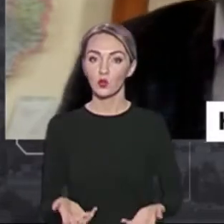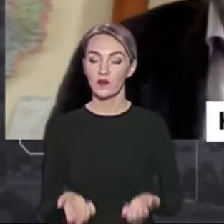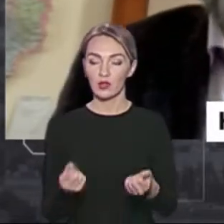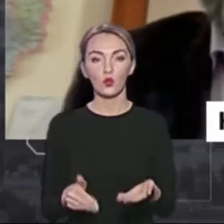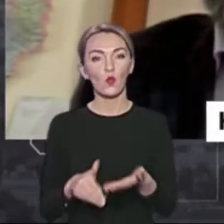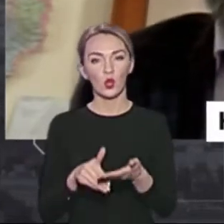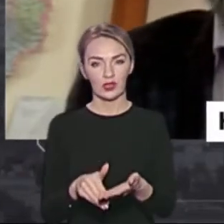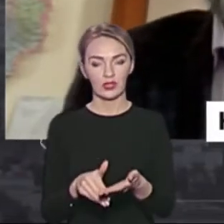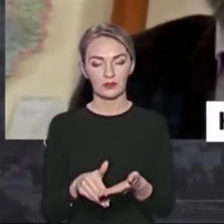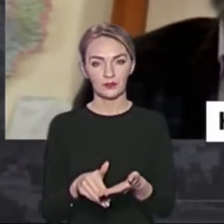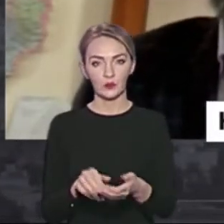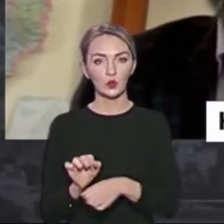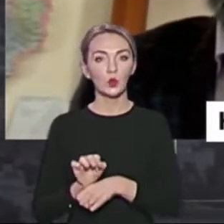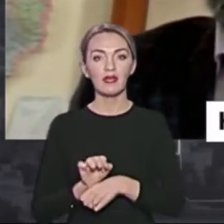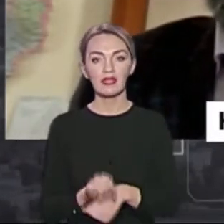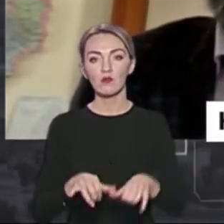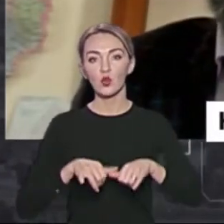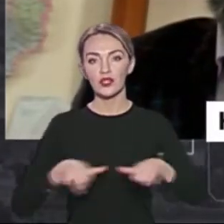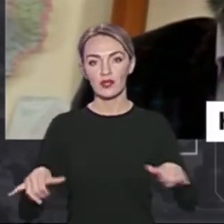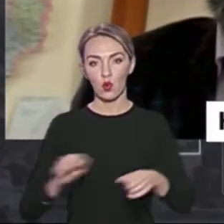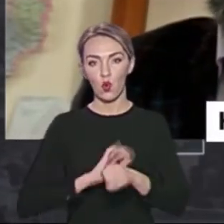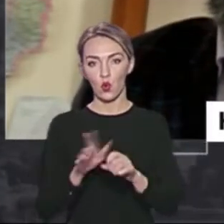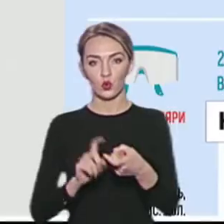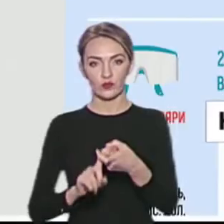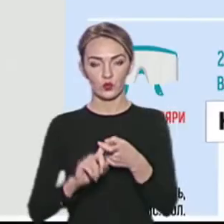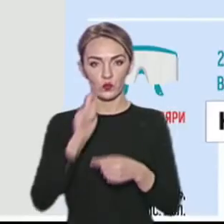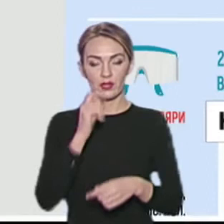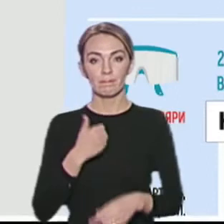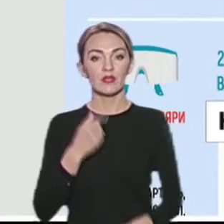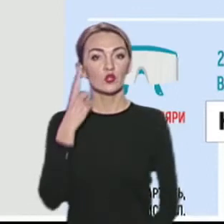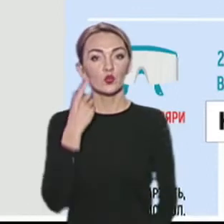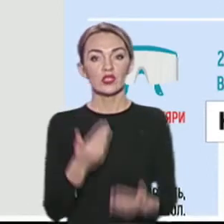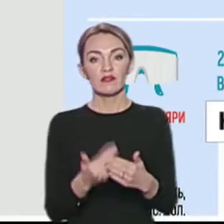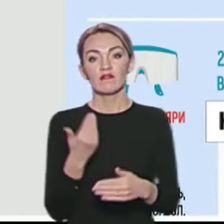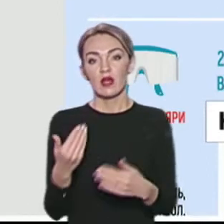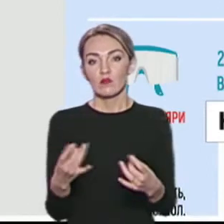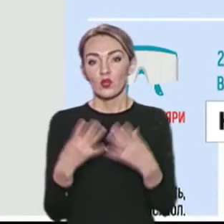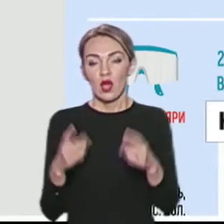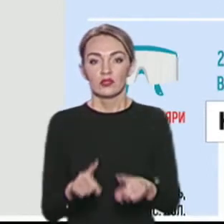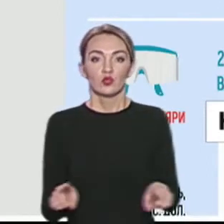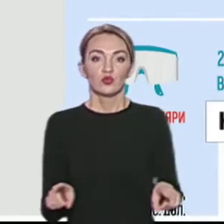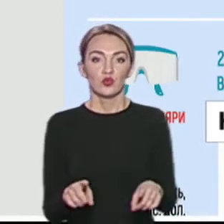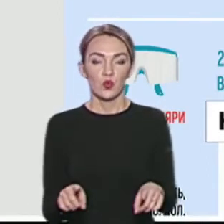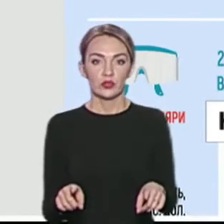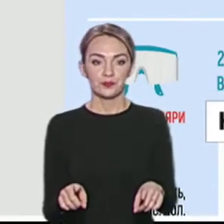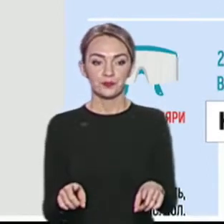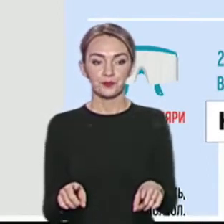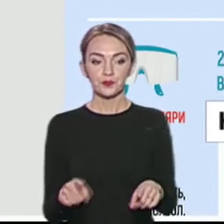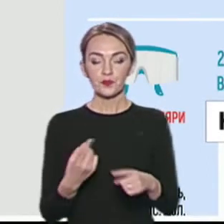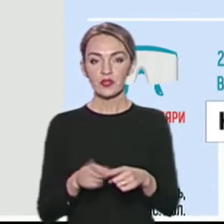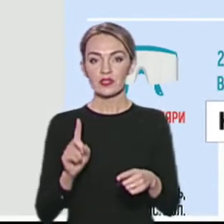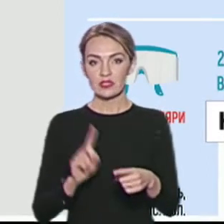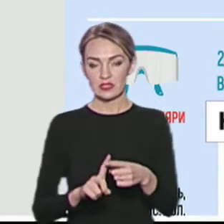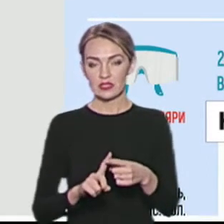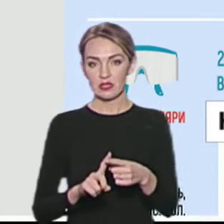могли б допомогти зупинити поширення коронавірусу в Україні. Ми вже чули від вас пояснення про те, що власне ці маски